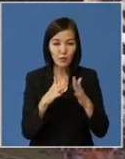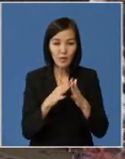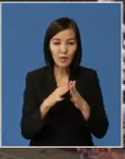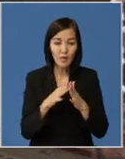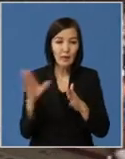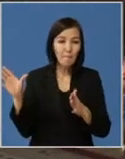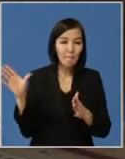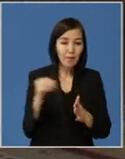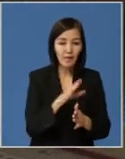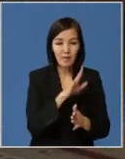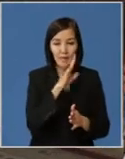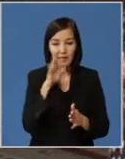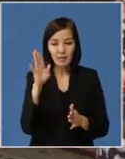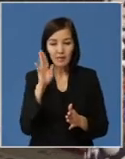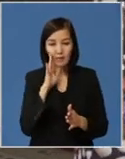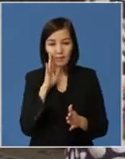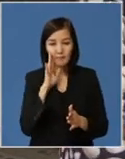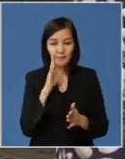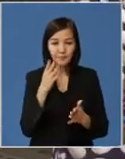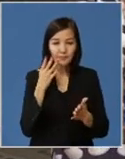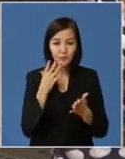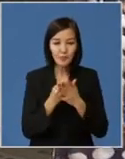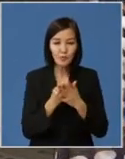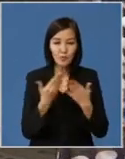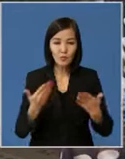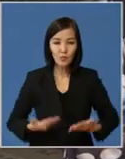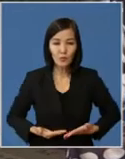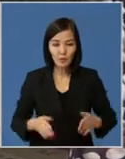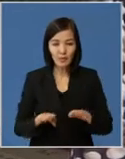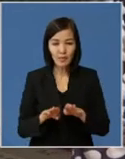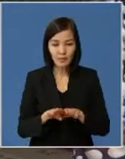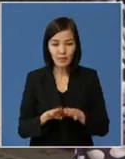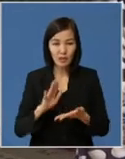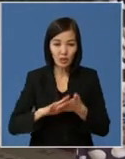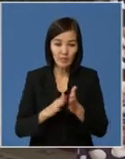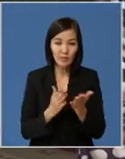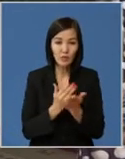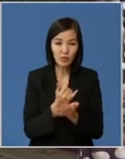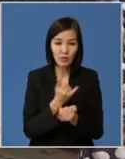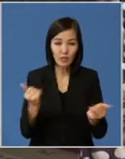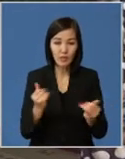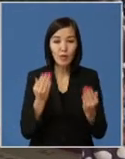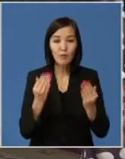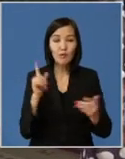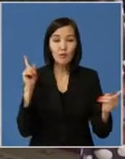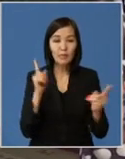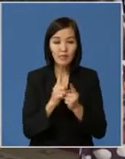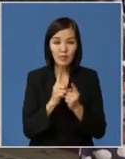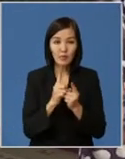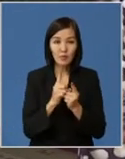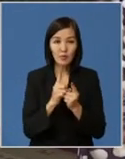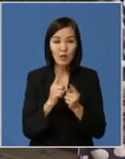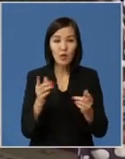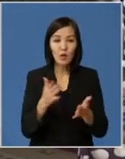барлық келген аналардың бәріне өз үйіндегіндей жағдай жасаймыз. Ал бүгінгіндей жаңағы кездесулер аналар үшін